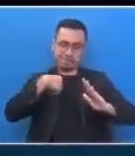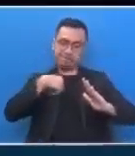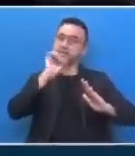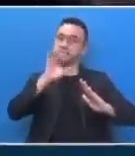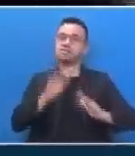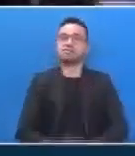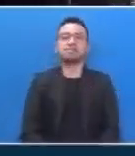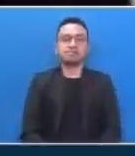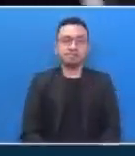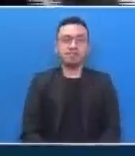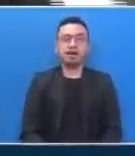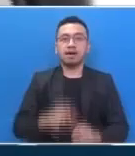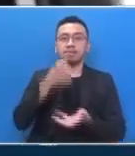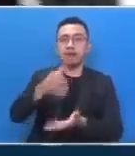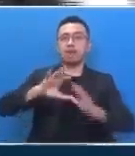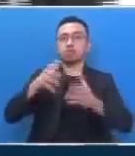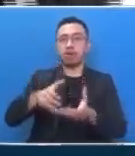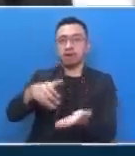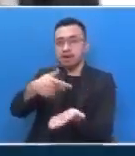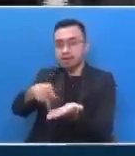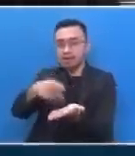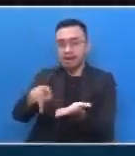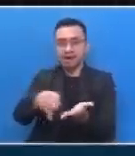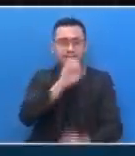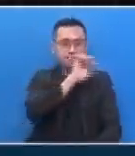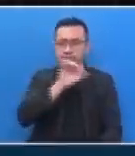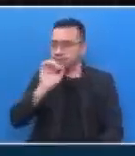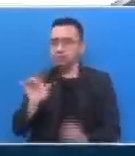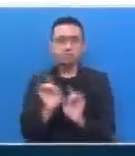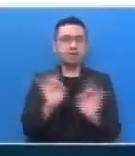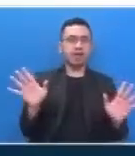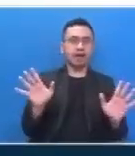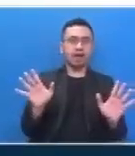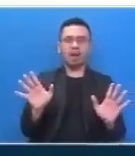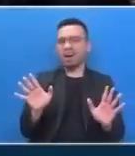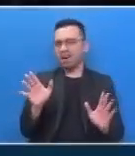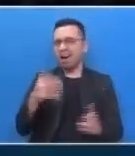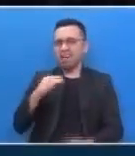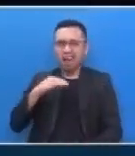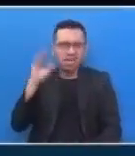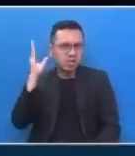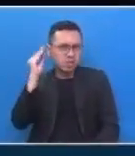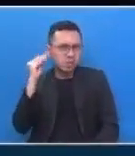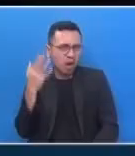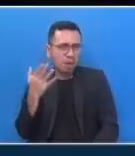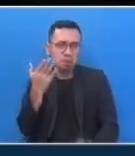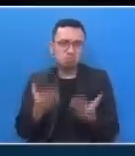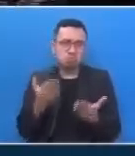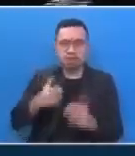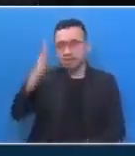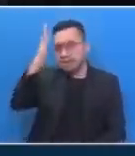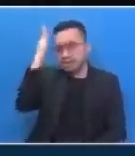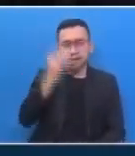pasca beda pendapat soal pelaksanaan Piala Dunia u-20 mencuat isu kerenggangan hubungan antara Gibran dan Ganjar pranowo